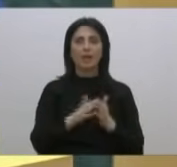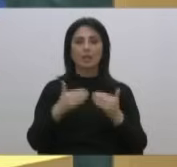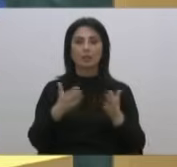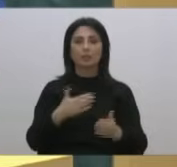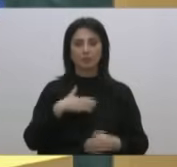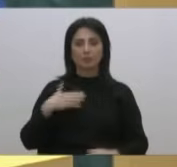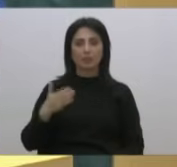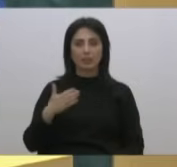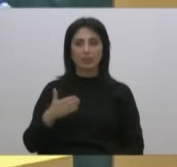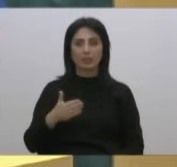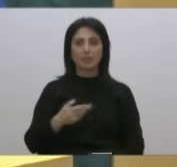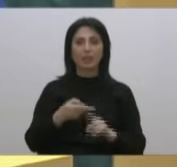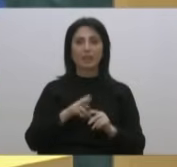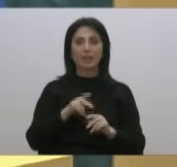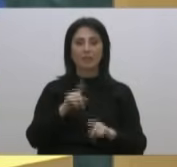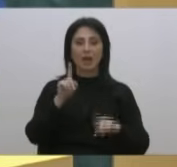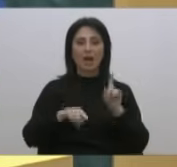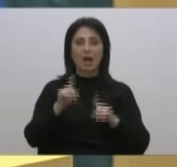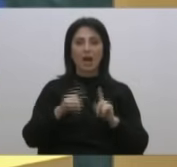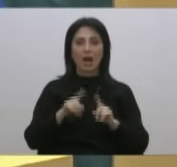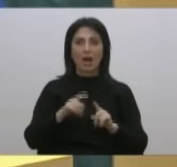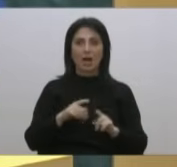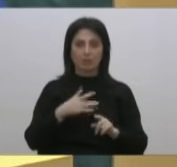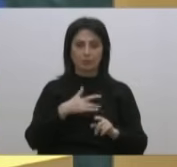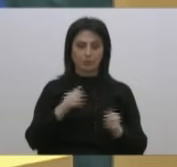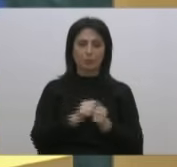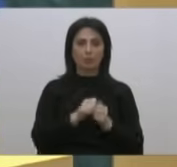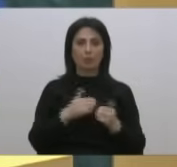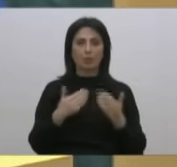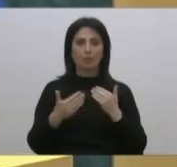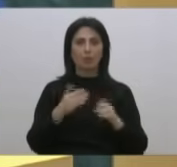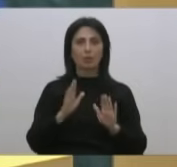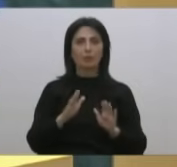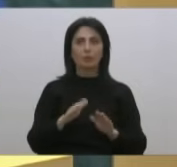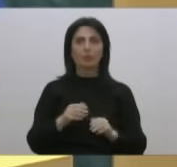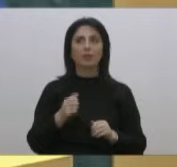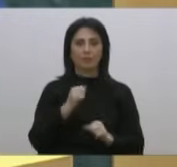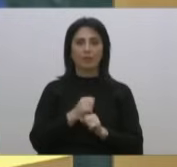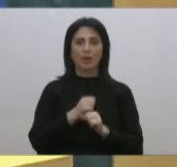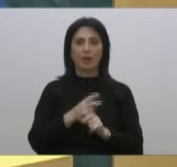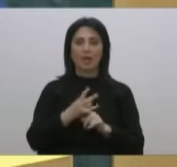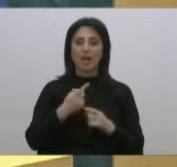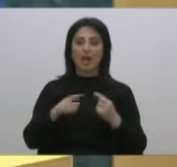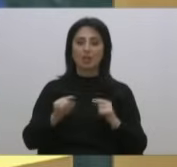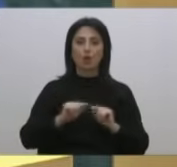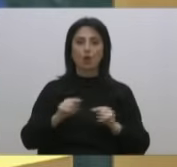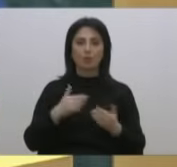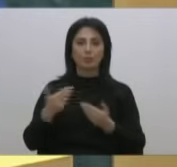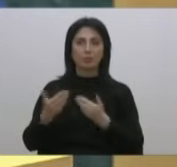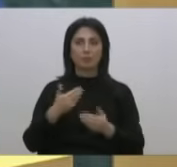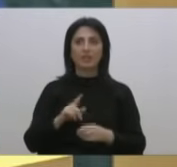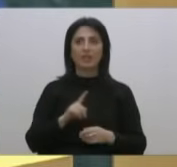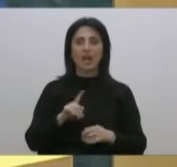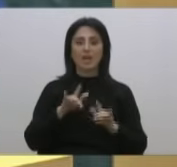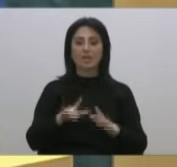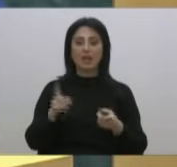განაპირობებს ჩვენი მხრიდან იმ ხანდახან ხის დამოკიდებულებას, რომელსაც ავლენთ ხოლმე რადიკალური ოპოზიციის მიმართ.